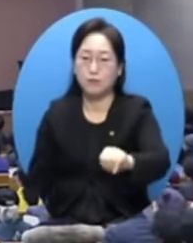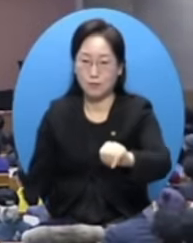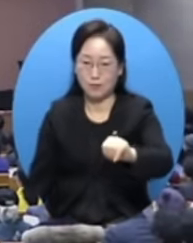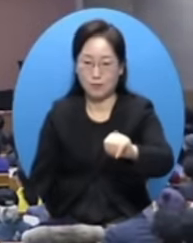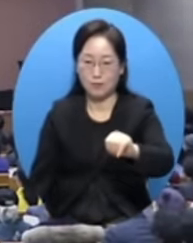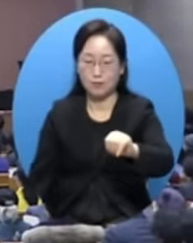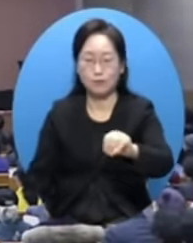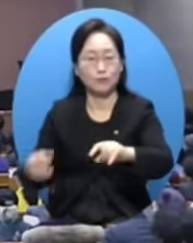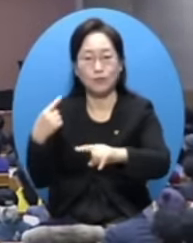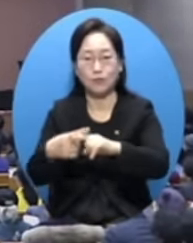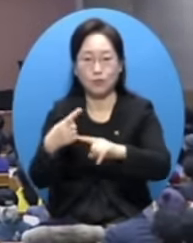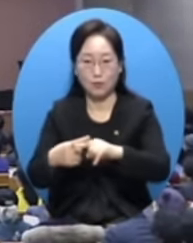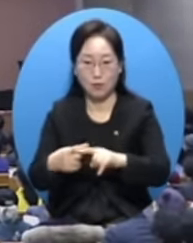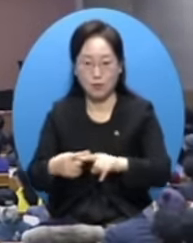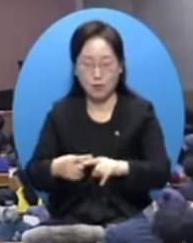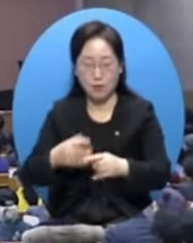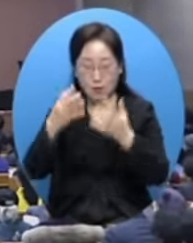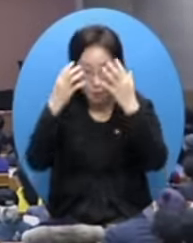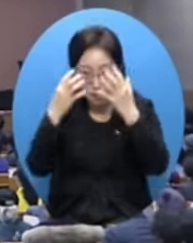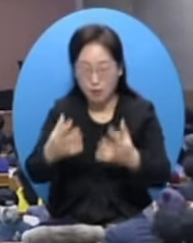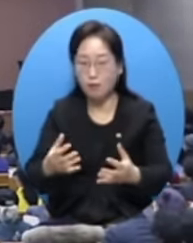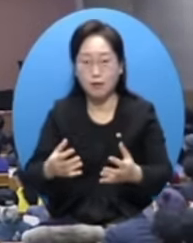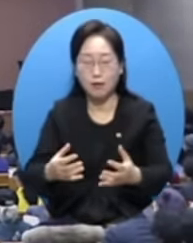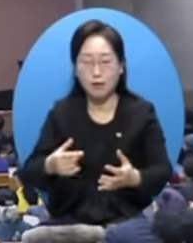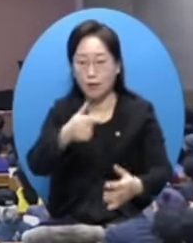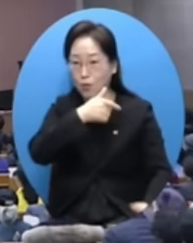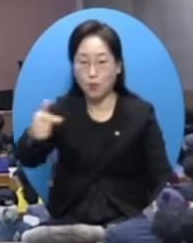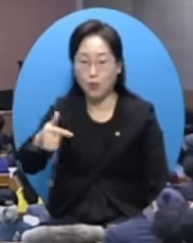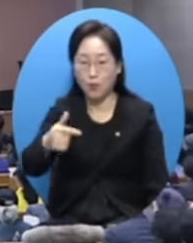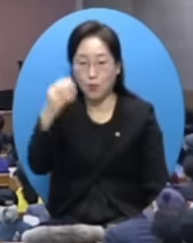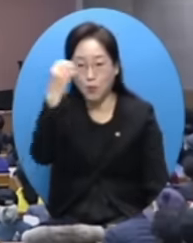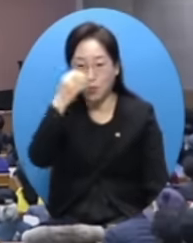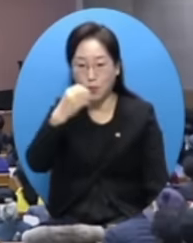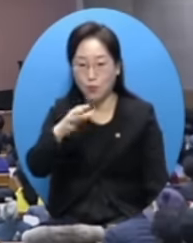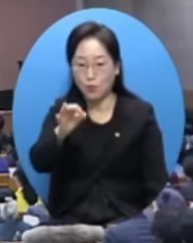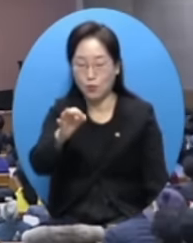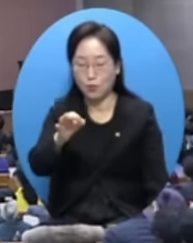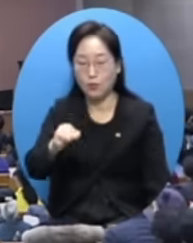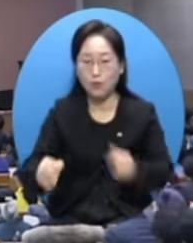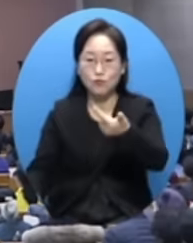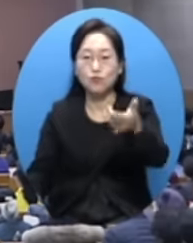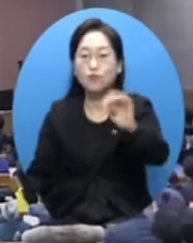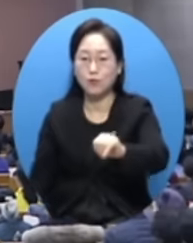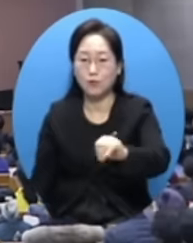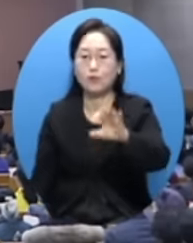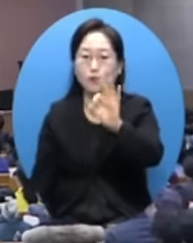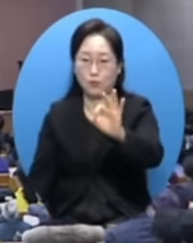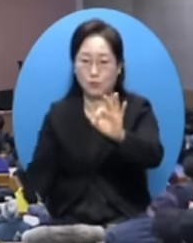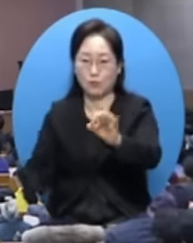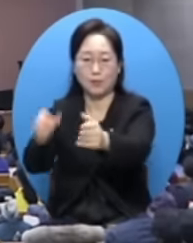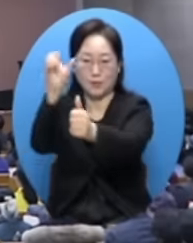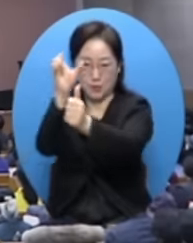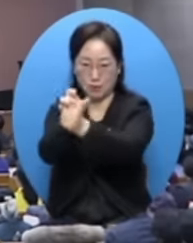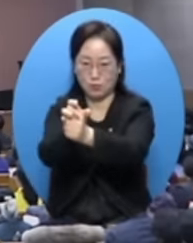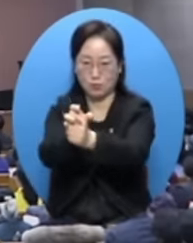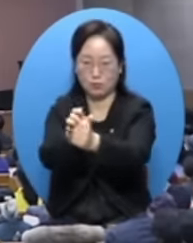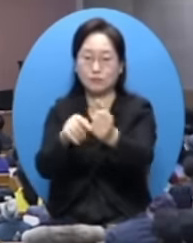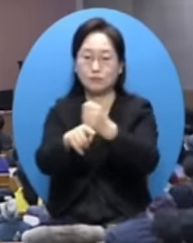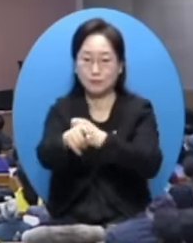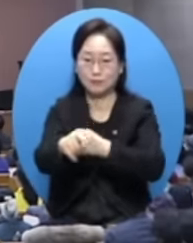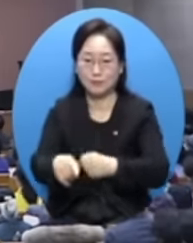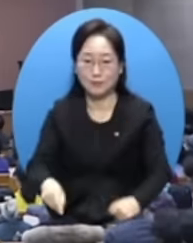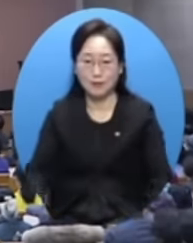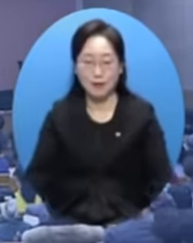6억 적은 돈이 아닙 많이 아니고 많은 돈을 맡긴 것입니다 한 6억 쯤 되는 돈인데